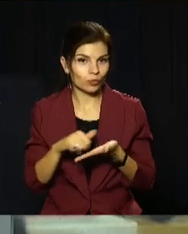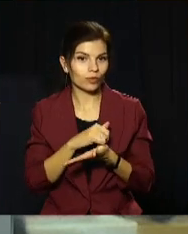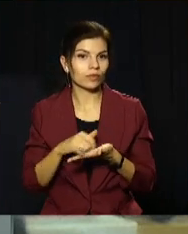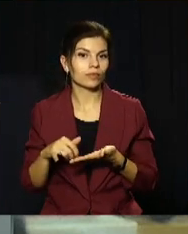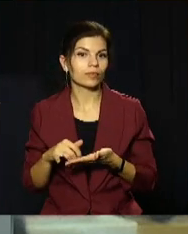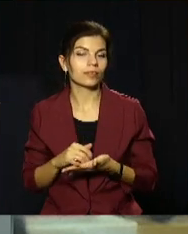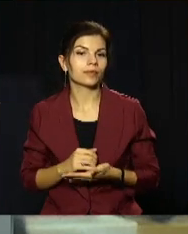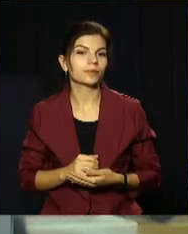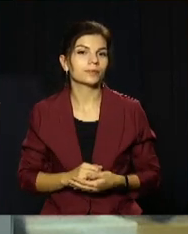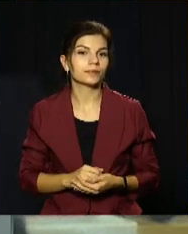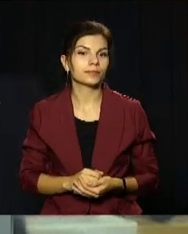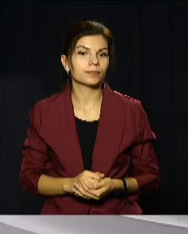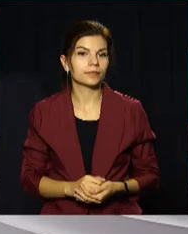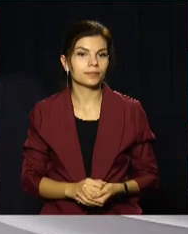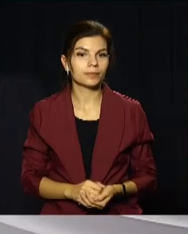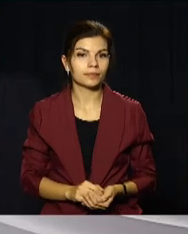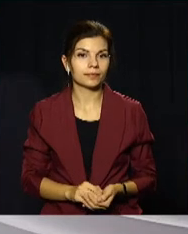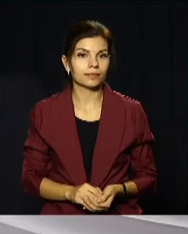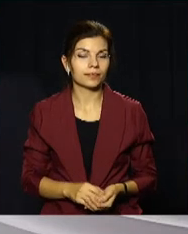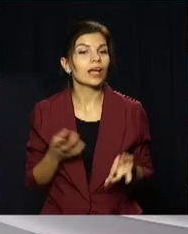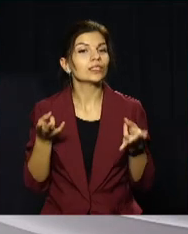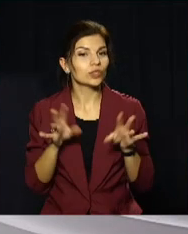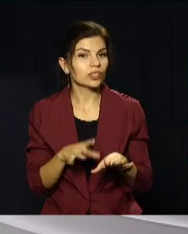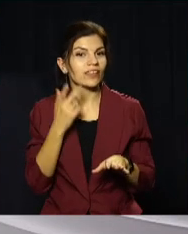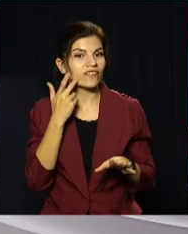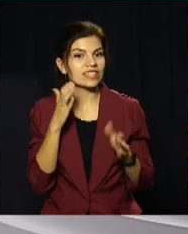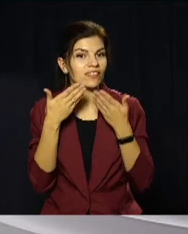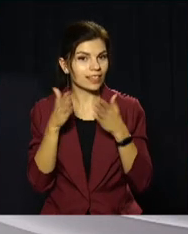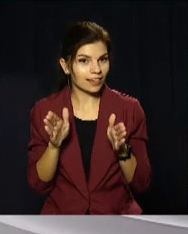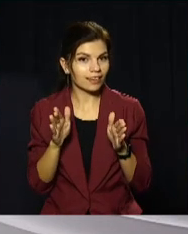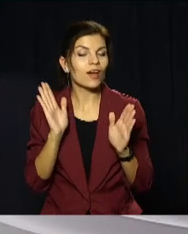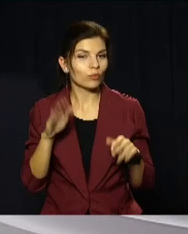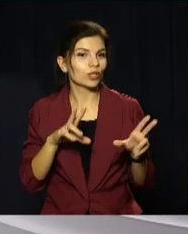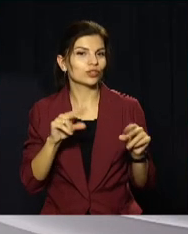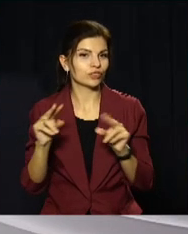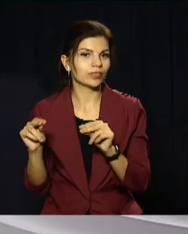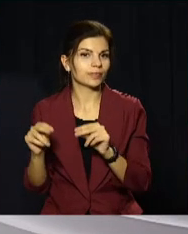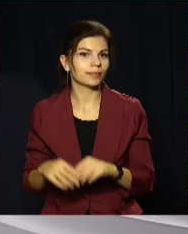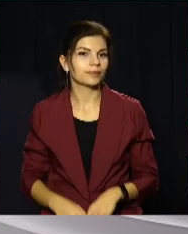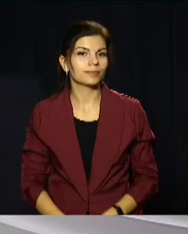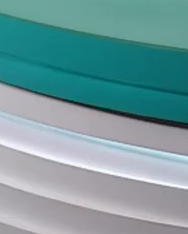нашому YouTube-каналі. Залишайтеся з відкритим. Нехай щастить!